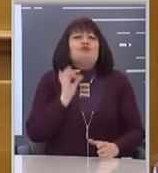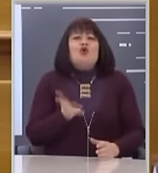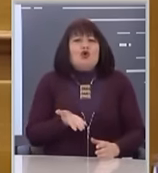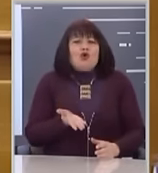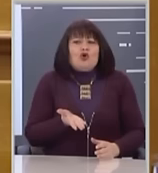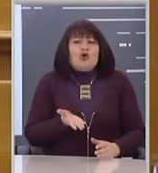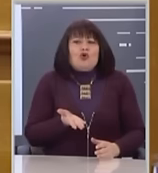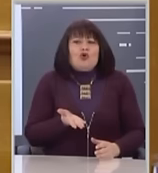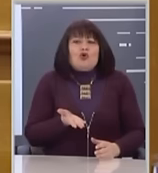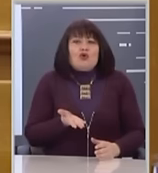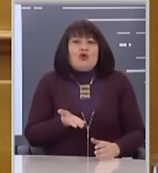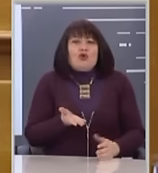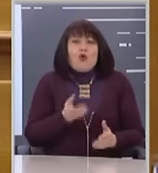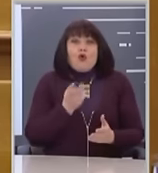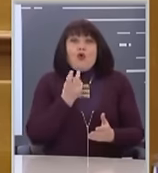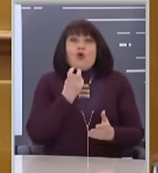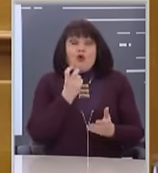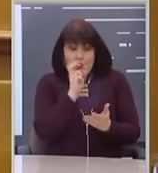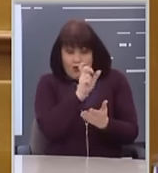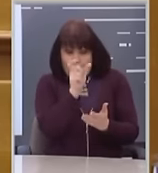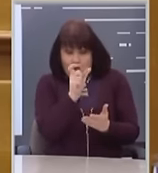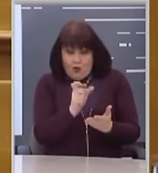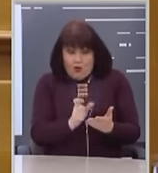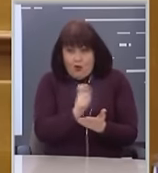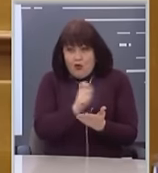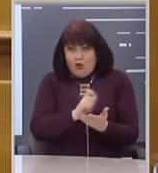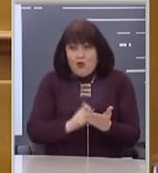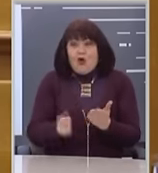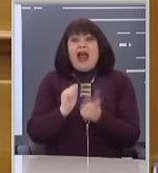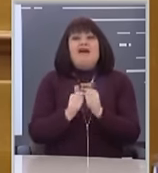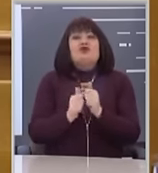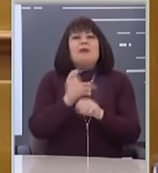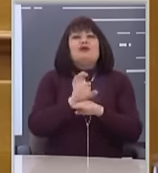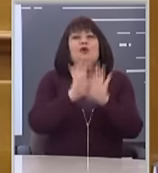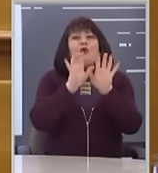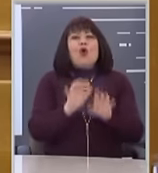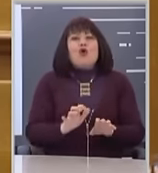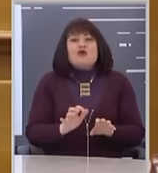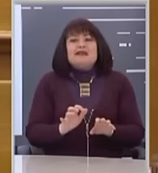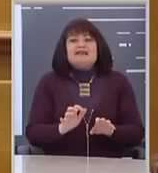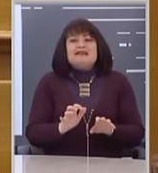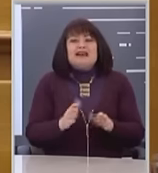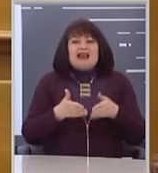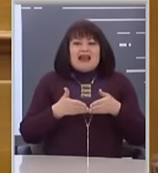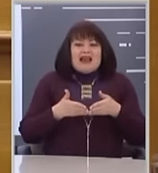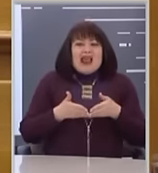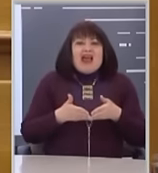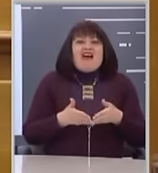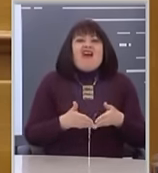γίνει και ορθογραφικός έλεγχος, είχε περάσει από τον διορθωτή, τον αυτόματο υπολογιστή, και εκεί που έπρεπε να γράφει φρεγάτες έγραφε